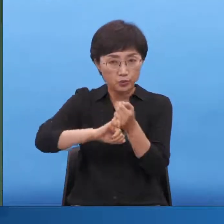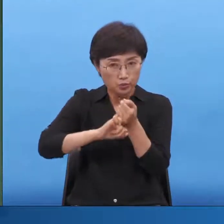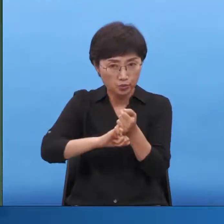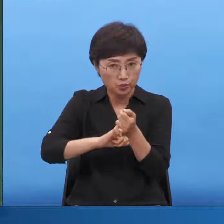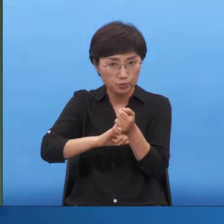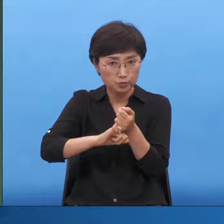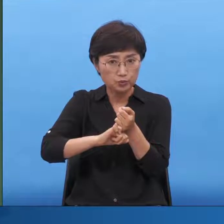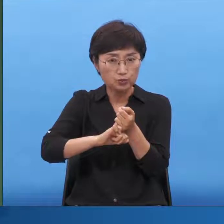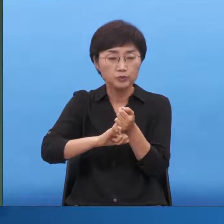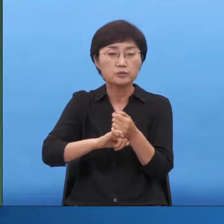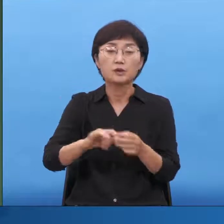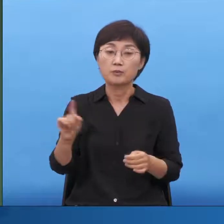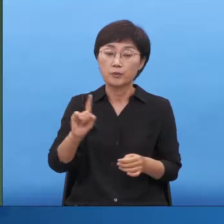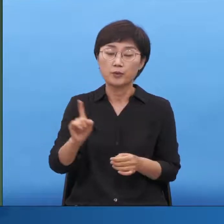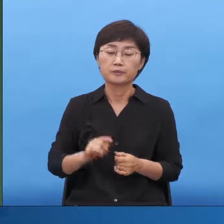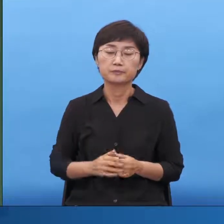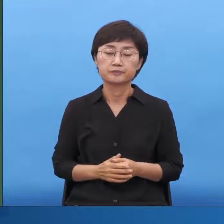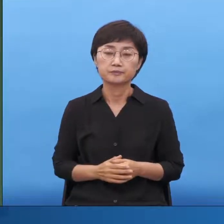됩니다.